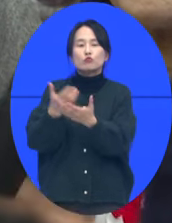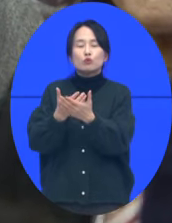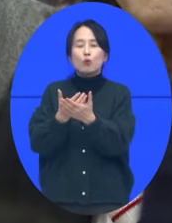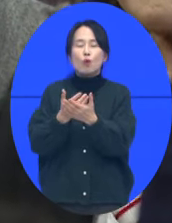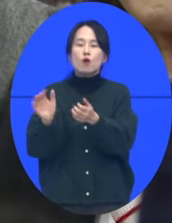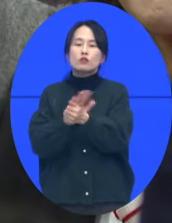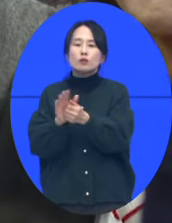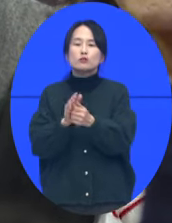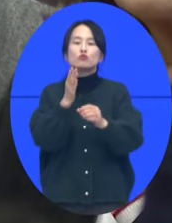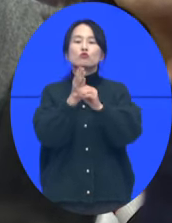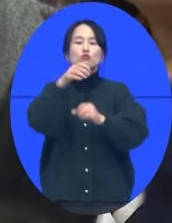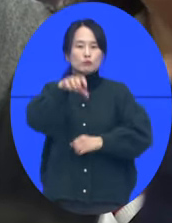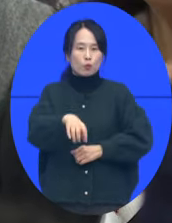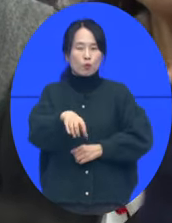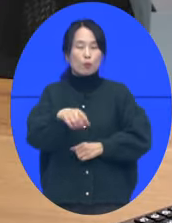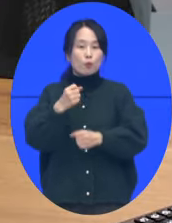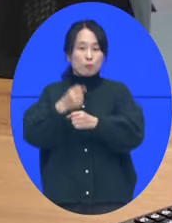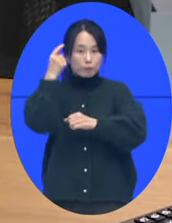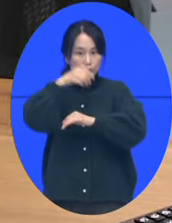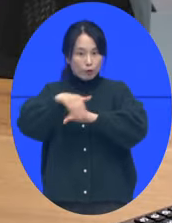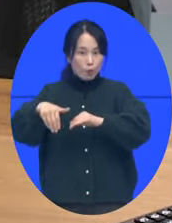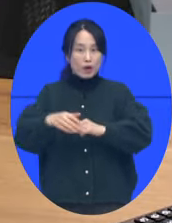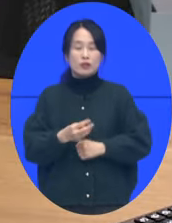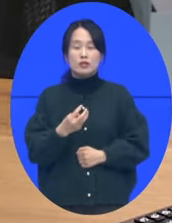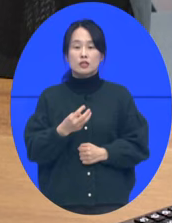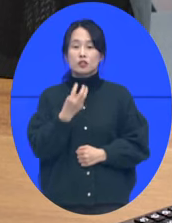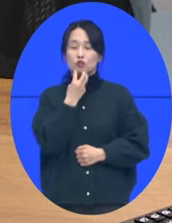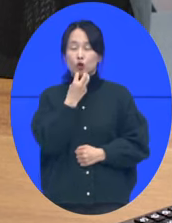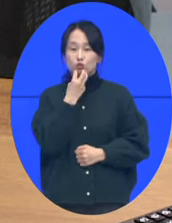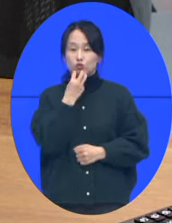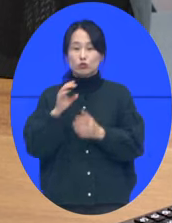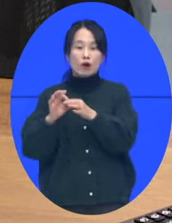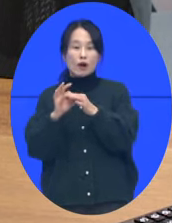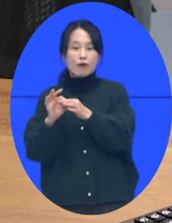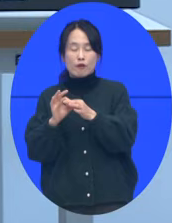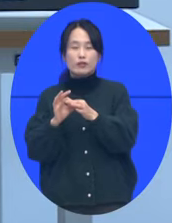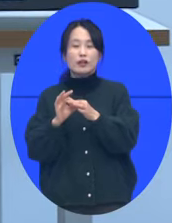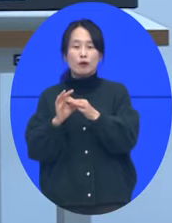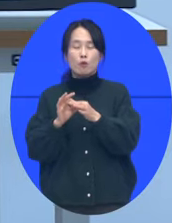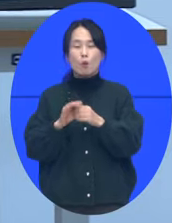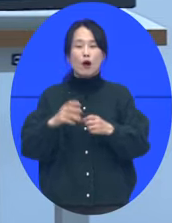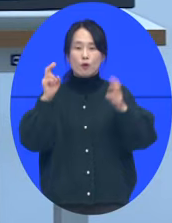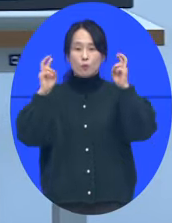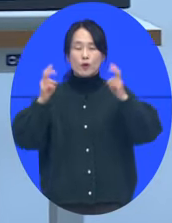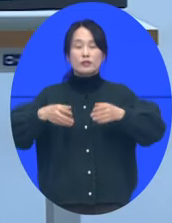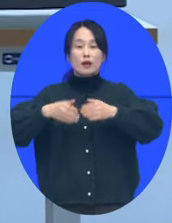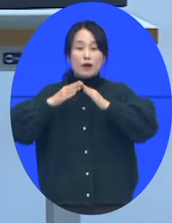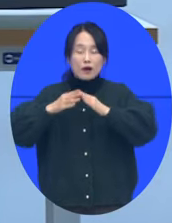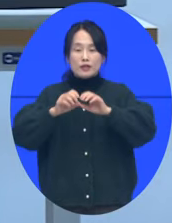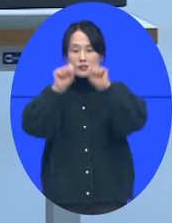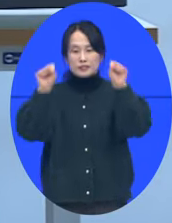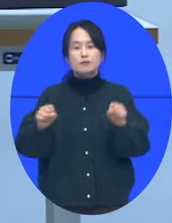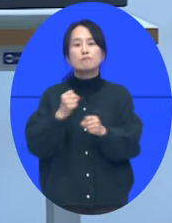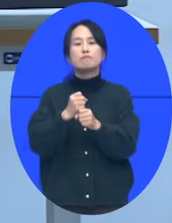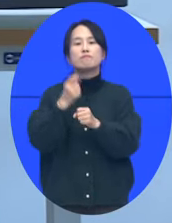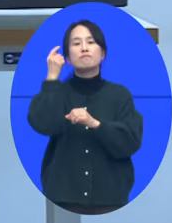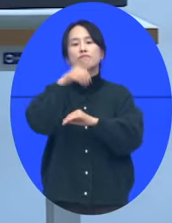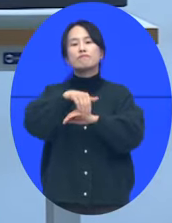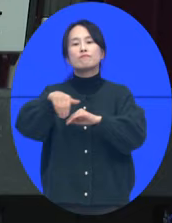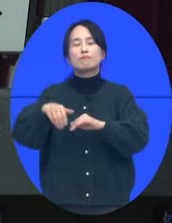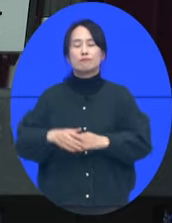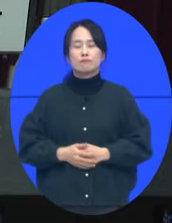중심지로서 위상을 강화하고 서울강북 혁신 제구와 연계한 rndd 스타트업 생태계를 구축할 예정이라고